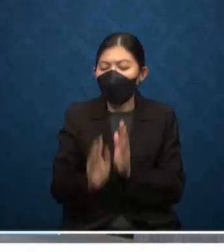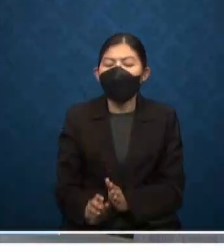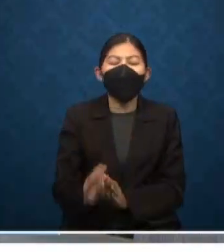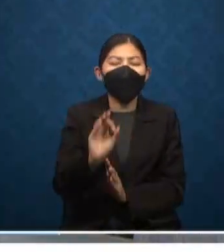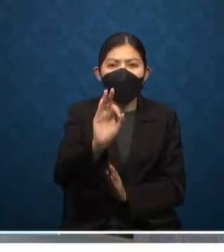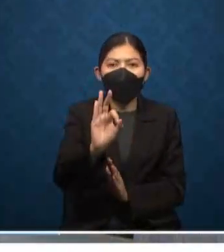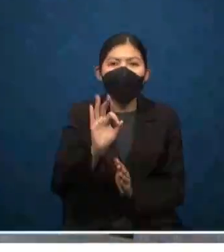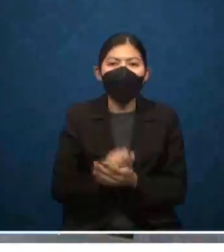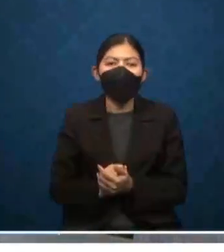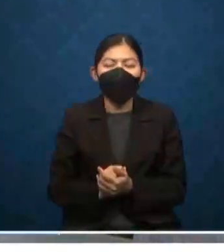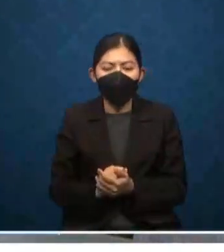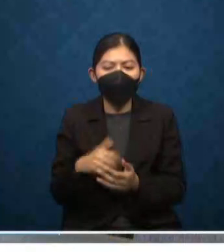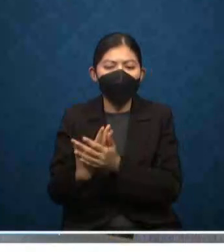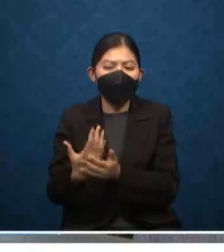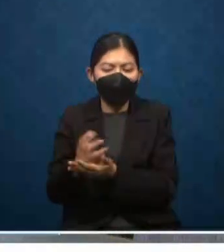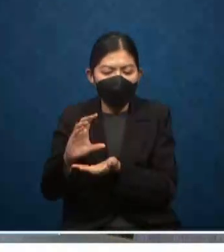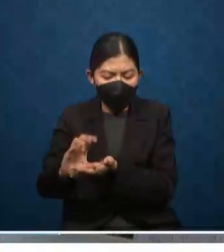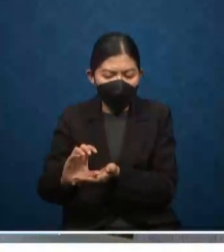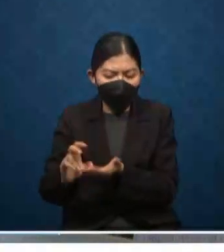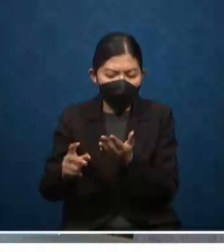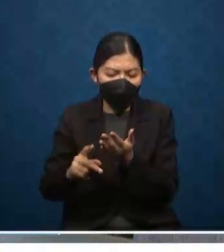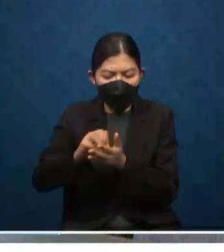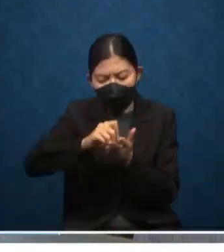ดเงินอุดหนุนของรัฐบาลออก